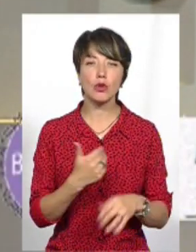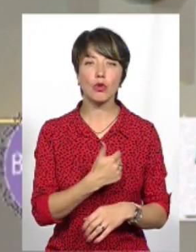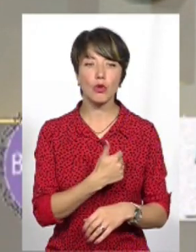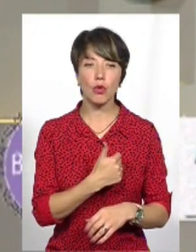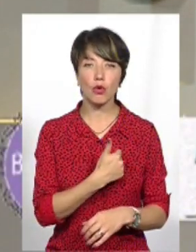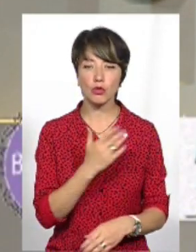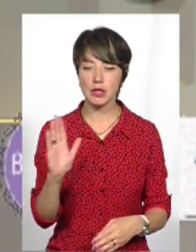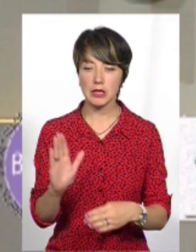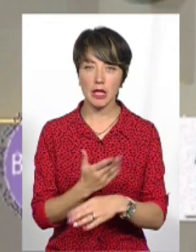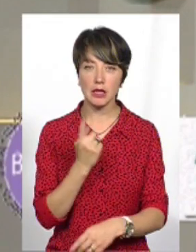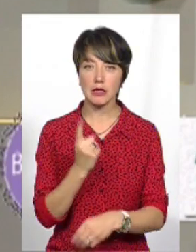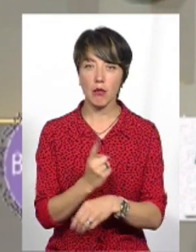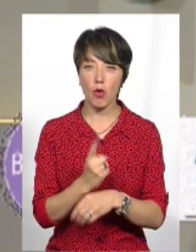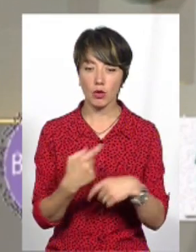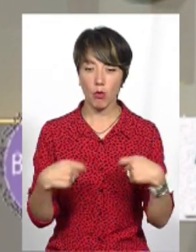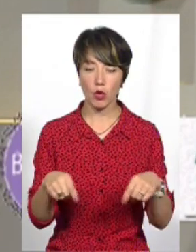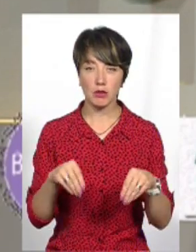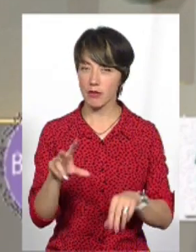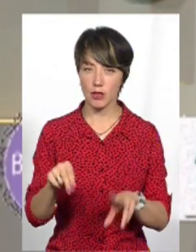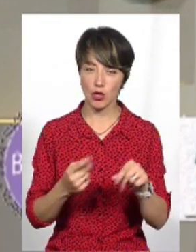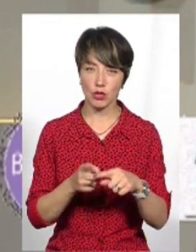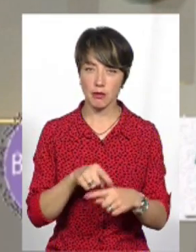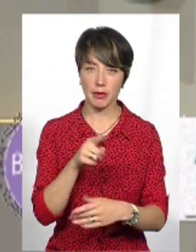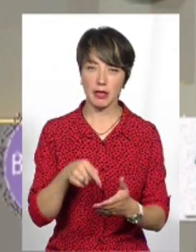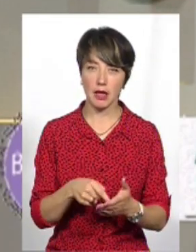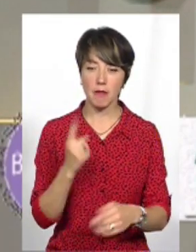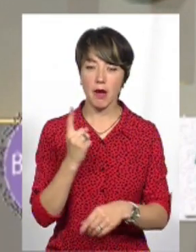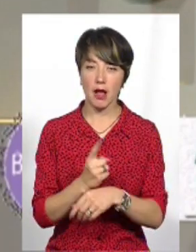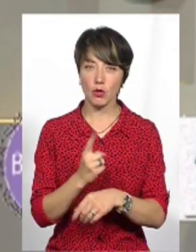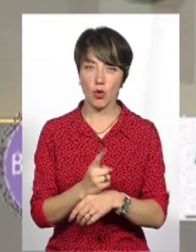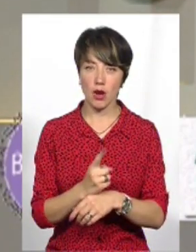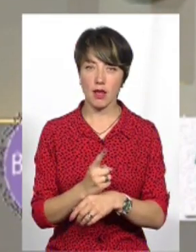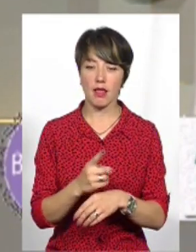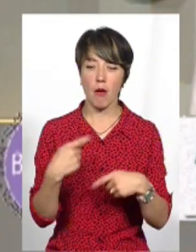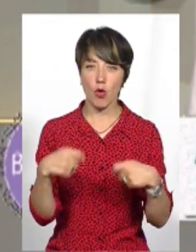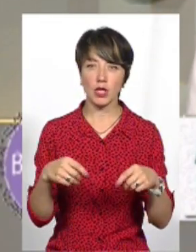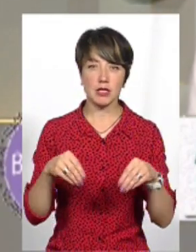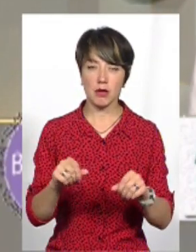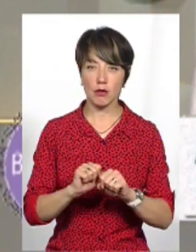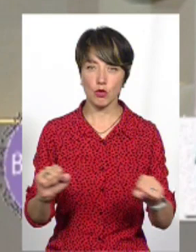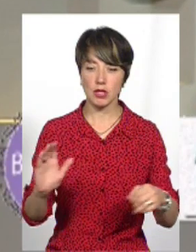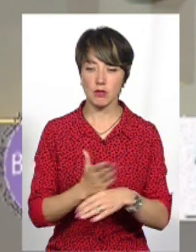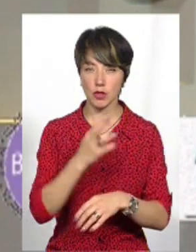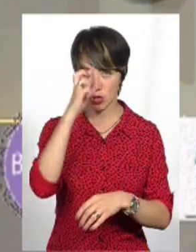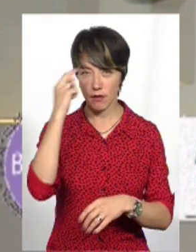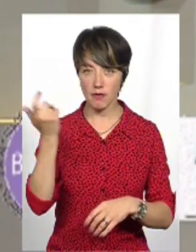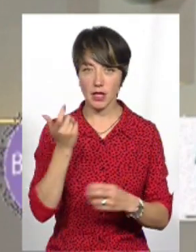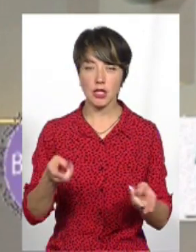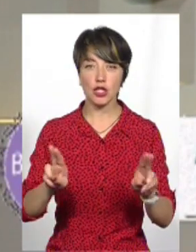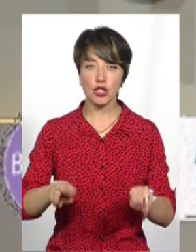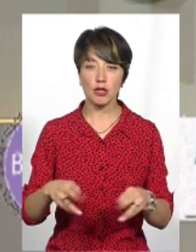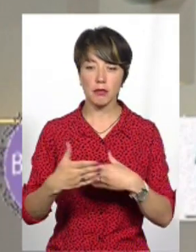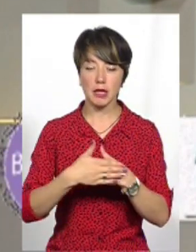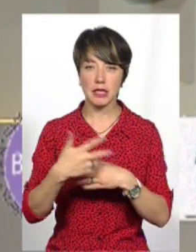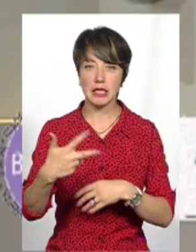хочу зняти мораторій на землю. Я вважаю, що це питання, мораторій не можна знімати, тому що сьогодні в державній власності